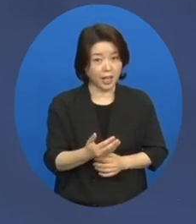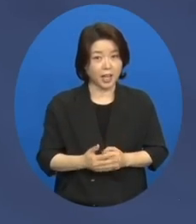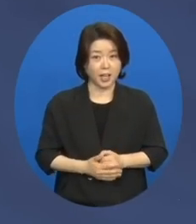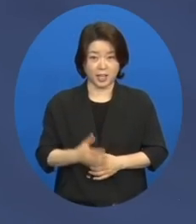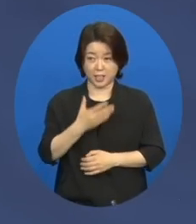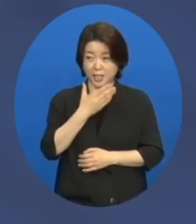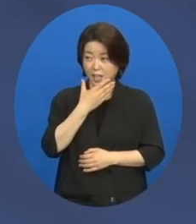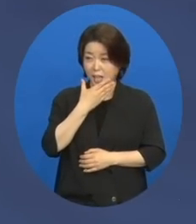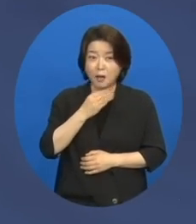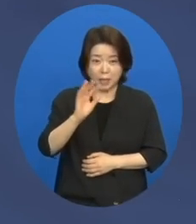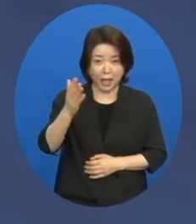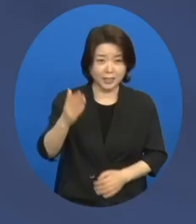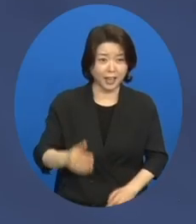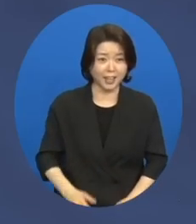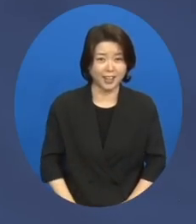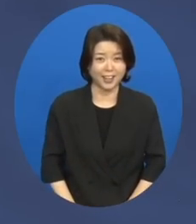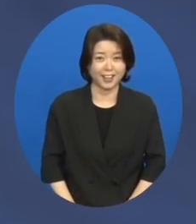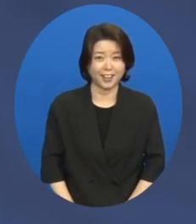행복하셔야 돼요.